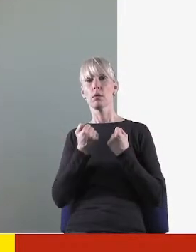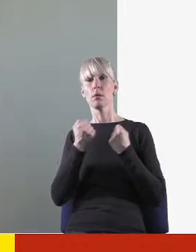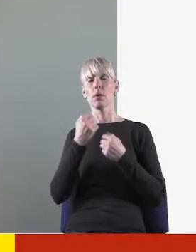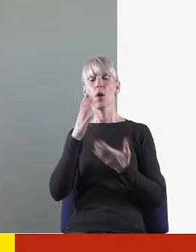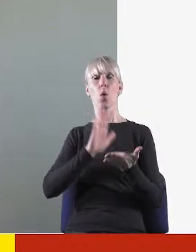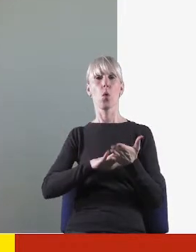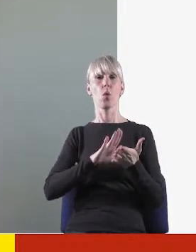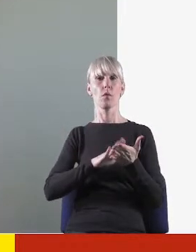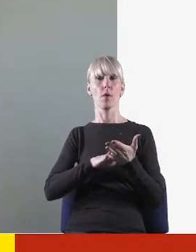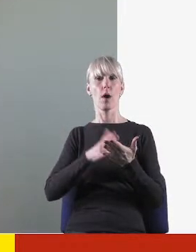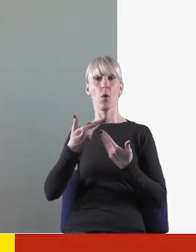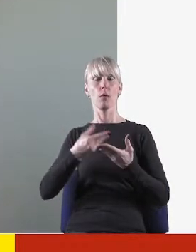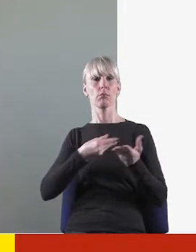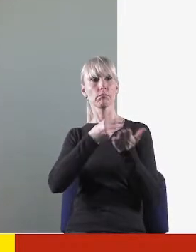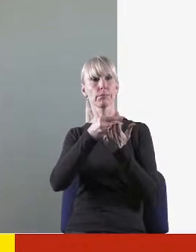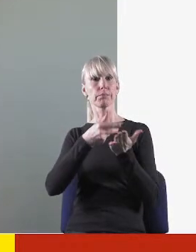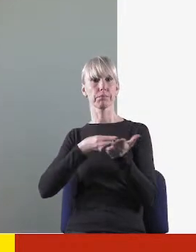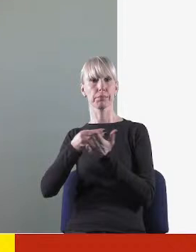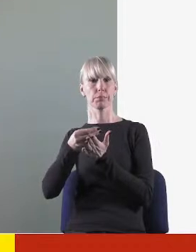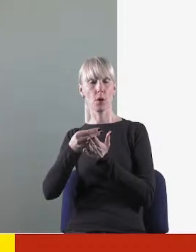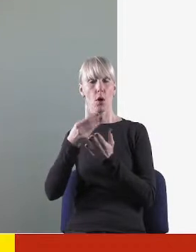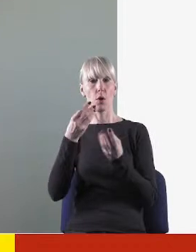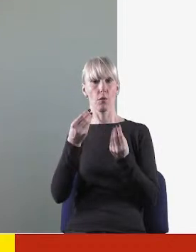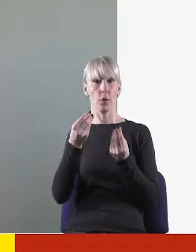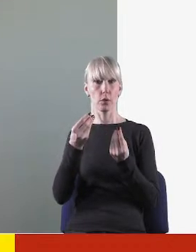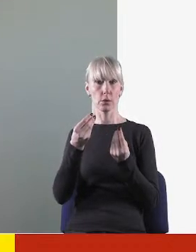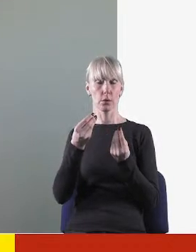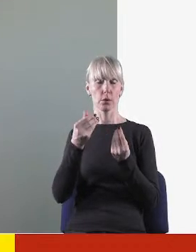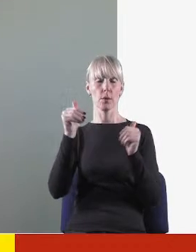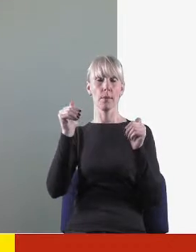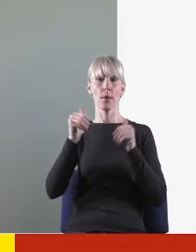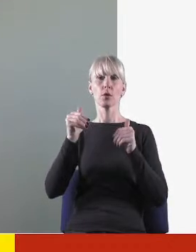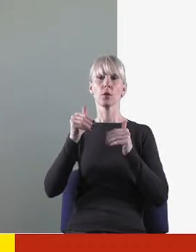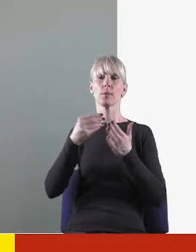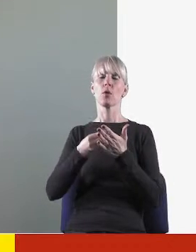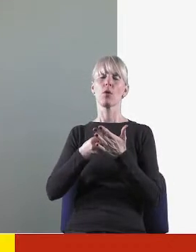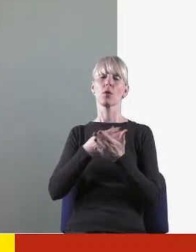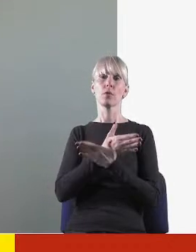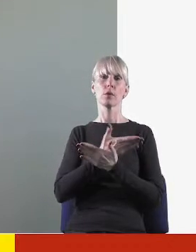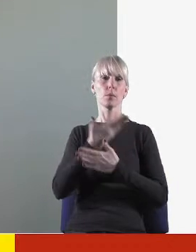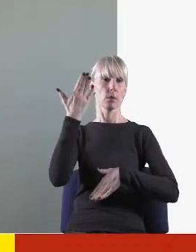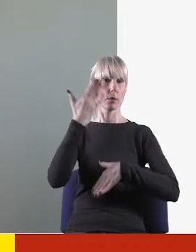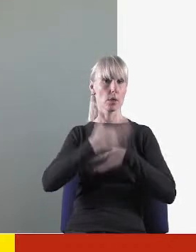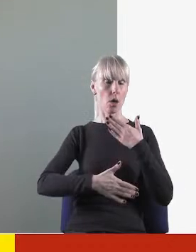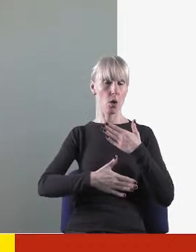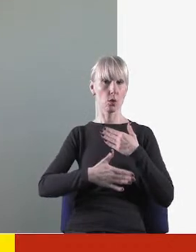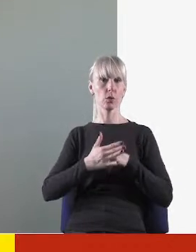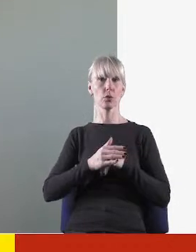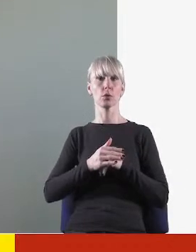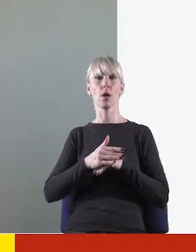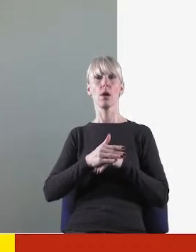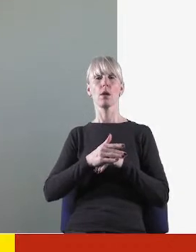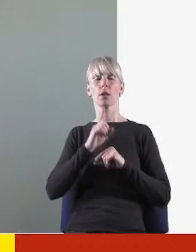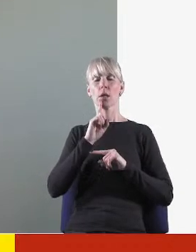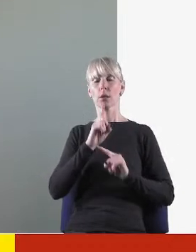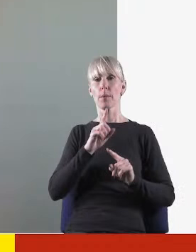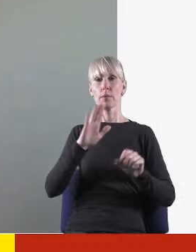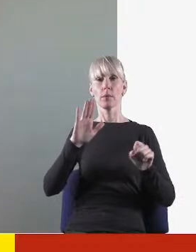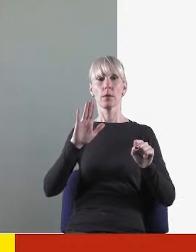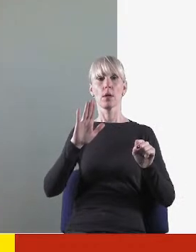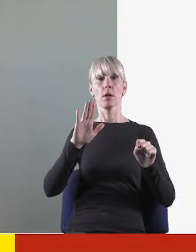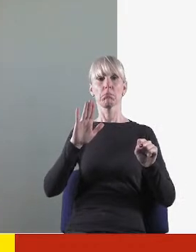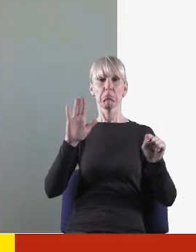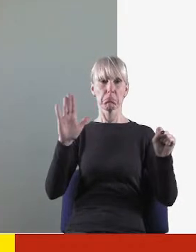w sprawie przeznaczenia dodatkowej kwoty, będziemy mogli tę inwestycję zakończyć i całkowicie